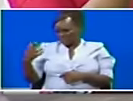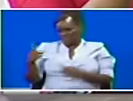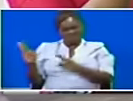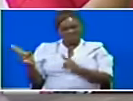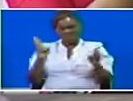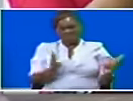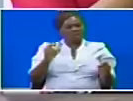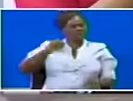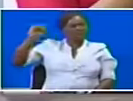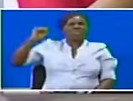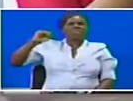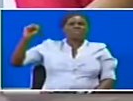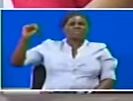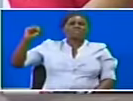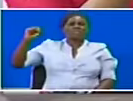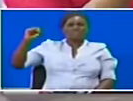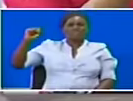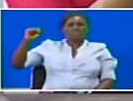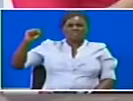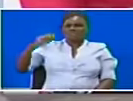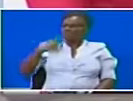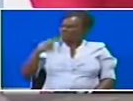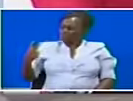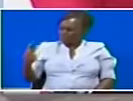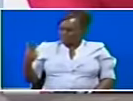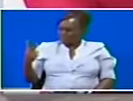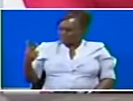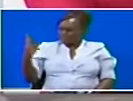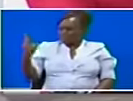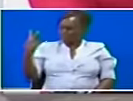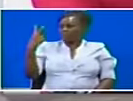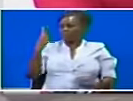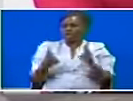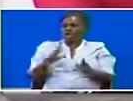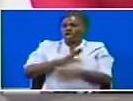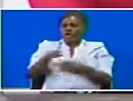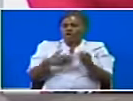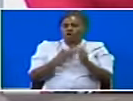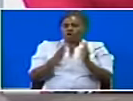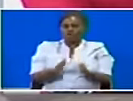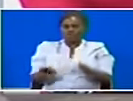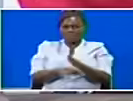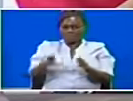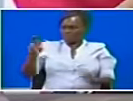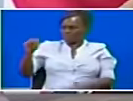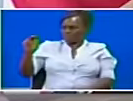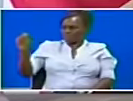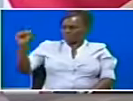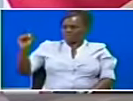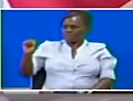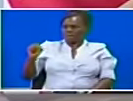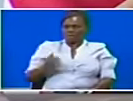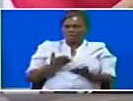hali tu ya siasa, zikiwa ni kura 322 ambazo zimepigwa kufikia sasa. Ametaja viongozi wote walio chini ya muungano wa NASA lazima